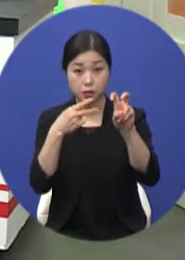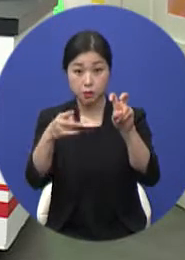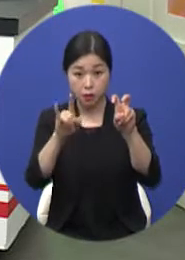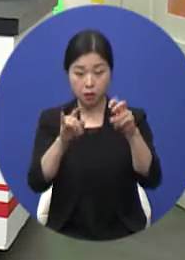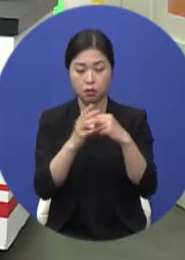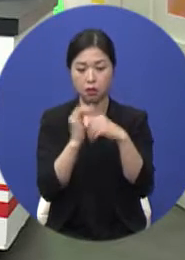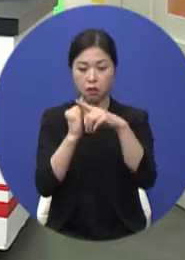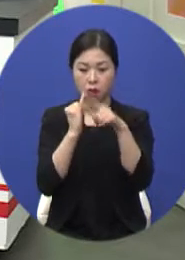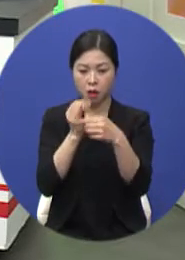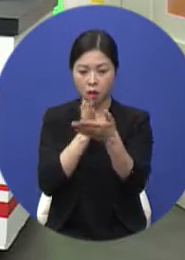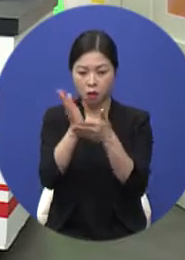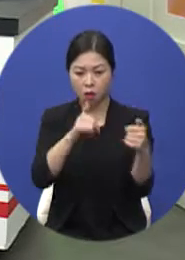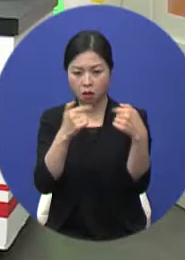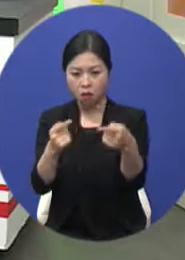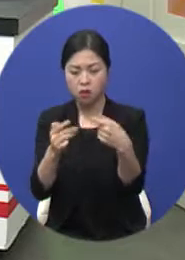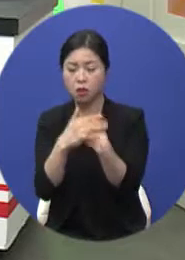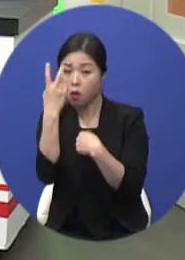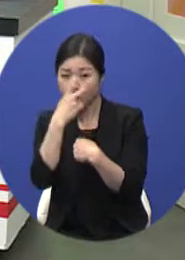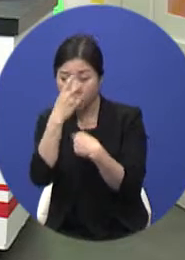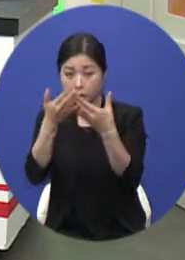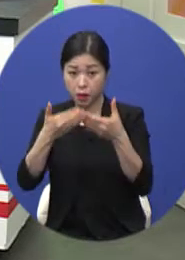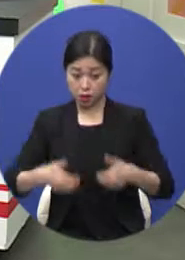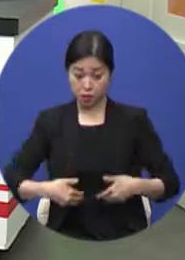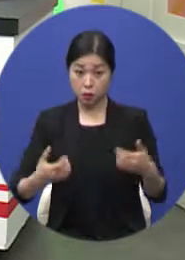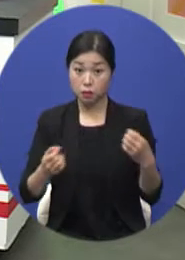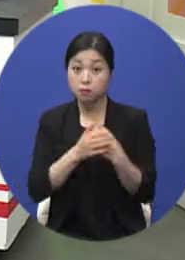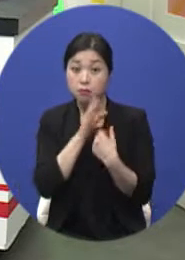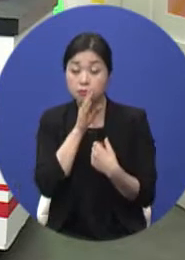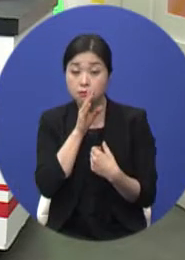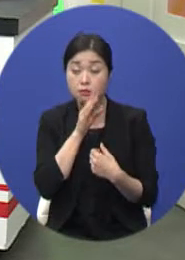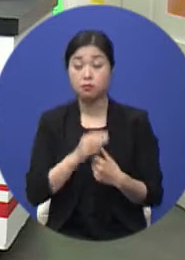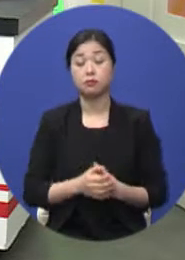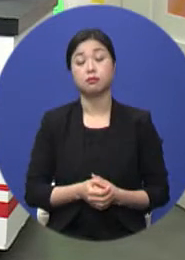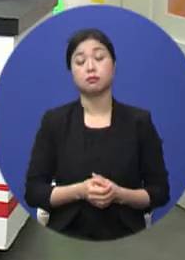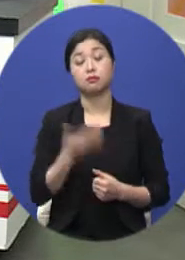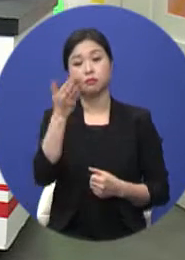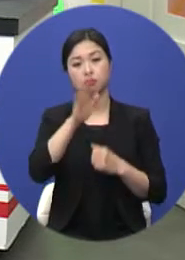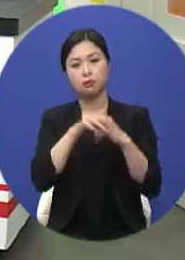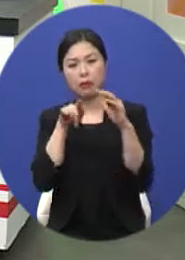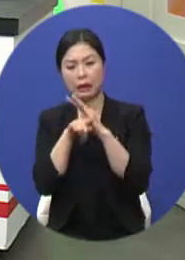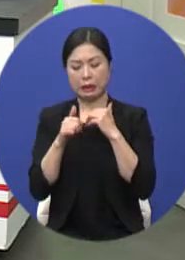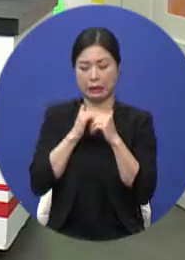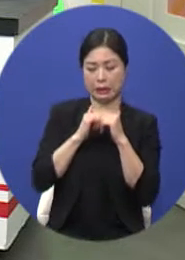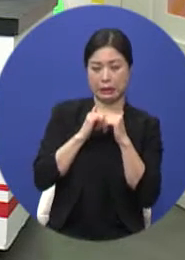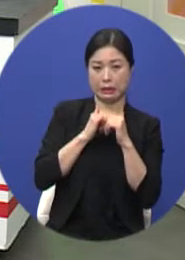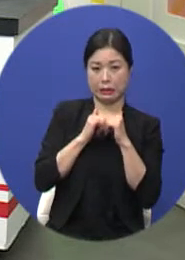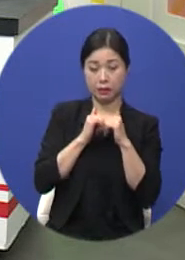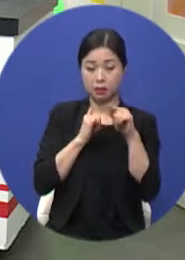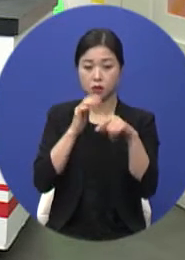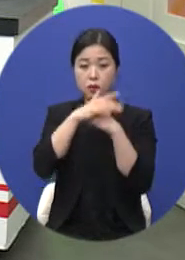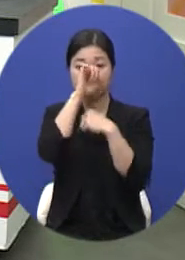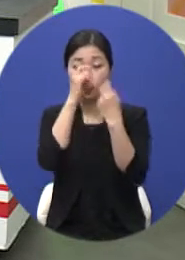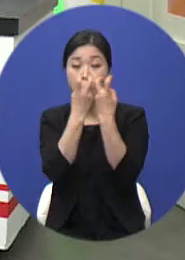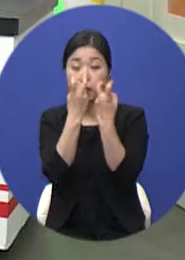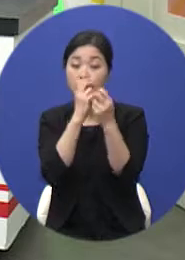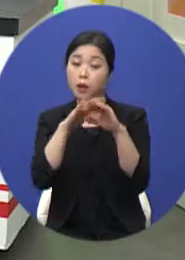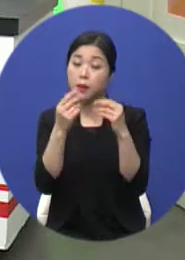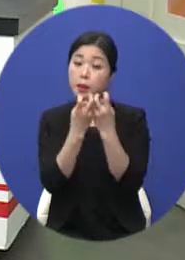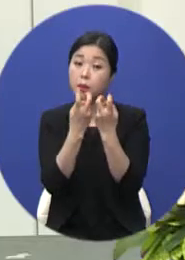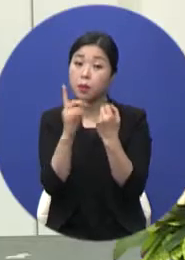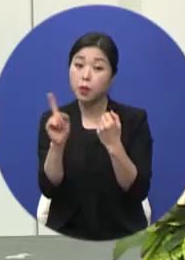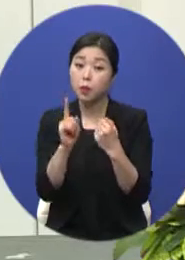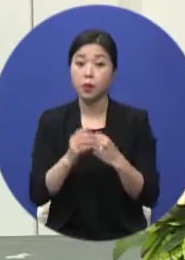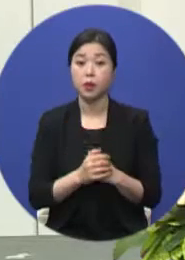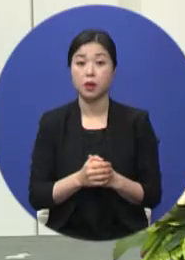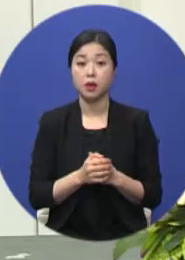또 산부인과에 가서 정기적으로 검진을 사실 받아야 되는 거잖아요. 받아야 되죠. 받아야죠. 그런데 이제 가기가 꺼려지니까 아. 그런 어떤 방법이 있을까요? 위원장님 말씀하시는